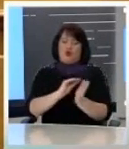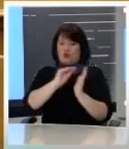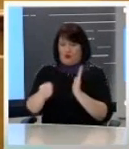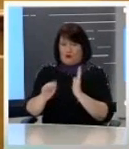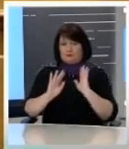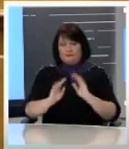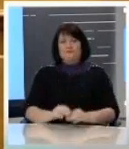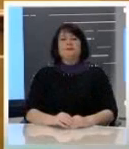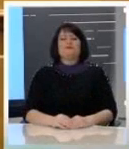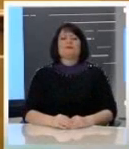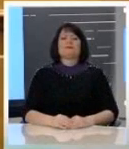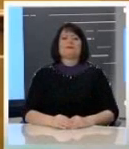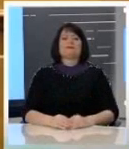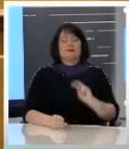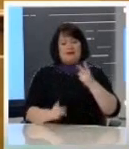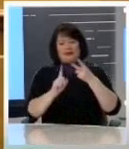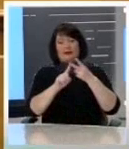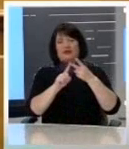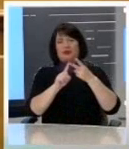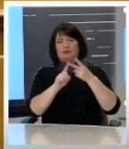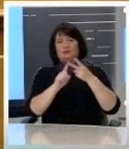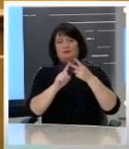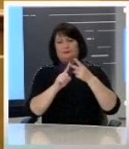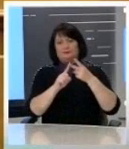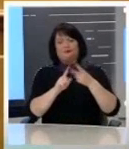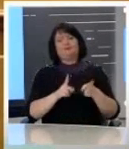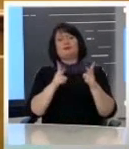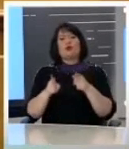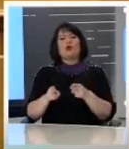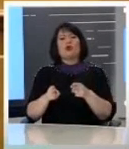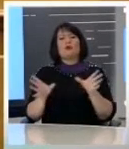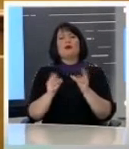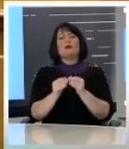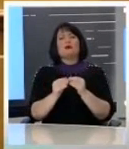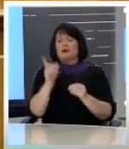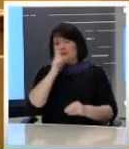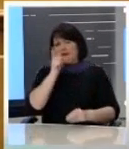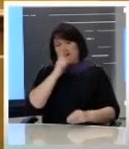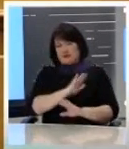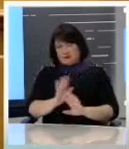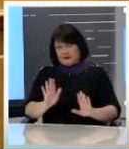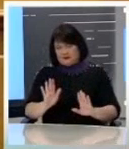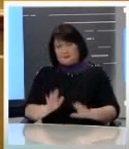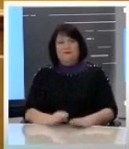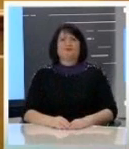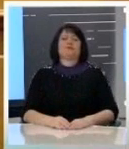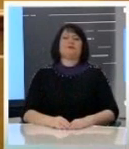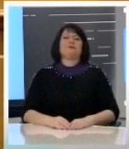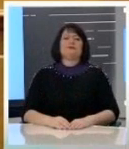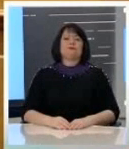Πάμε στην δεύτερη ενότητα που έχει να κάνει επίσης με ανακρίβειες, οι οποίες καλό